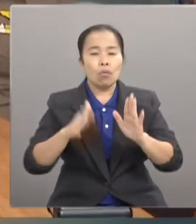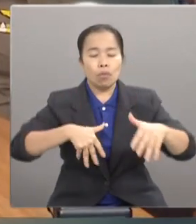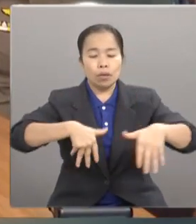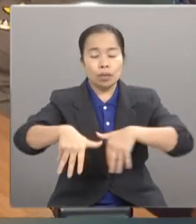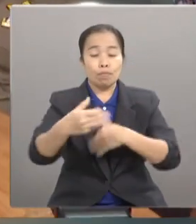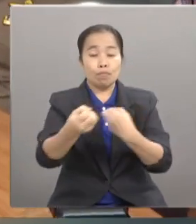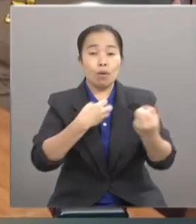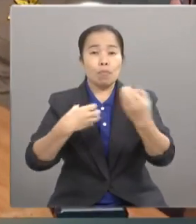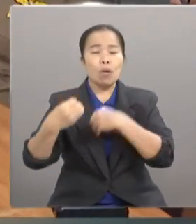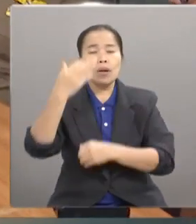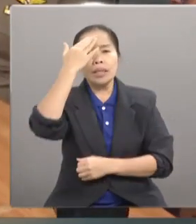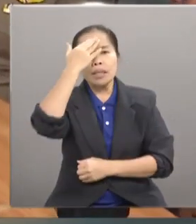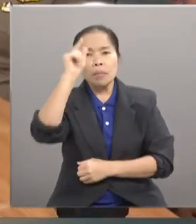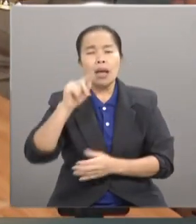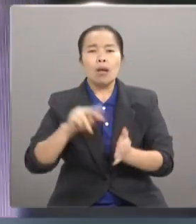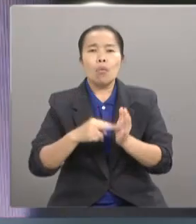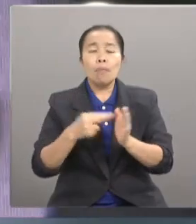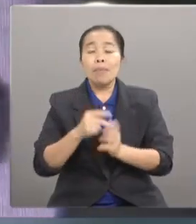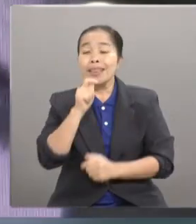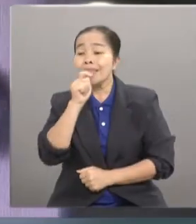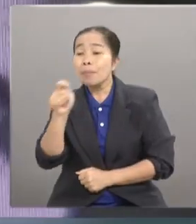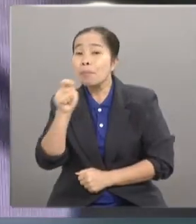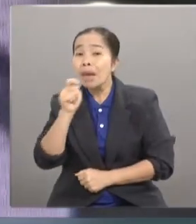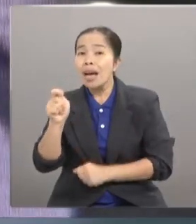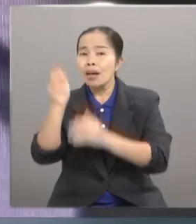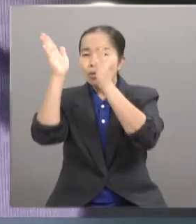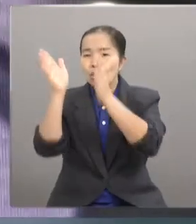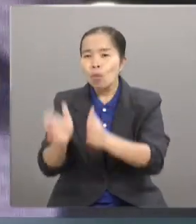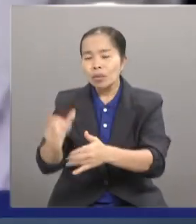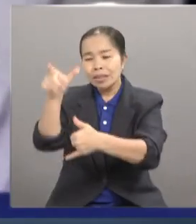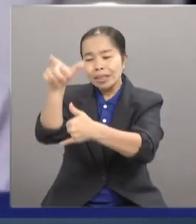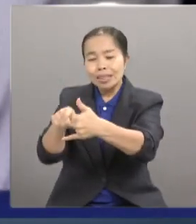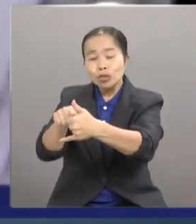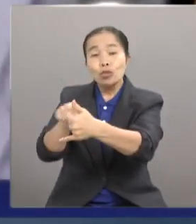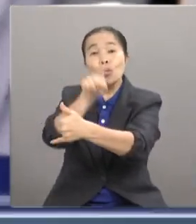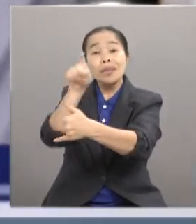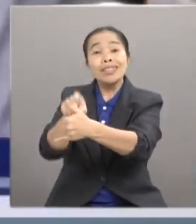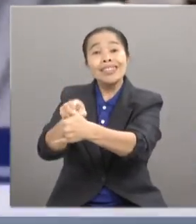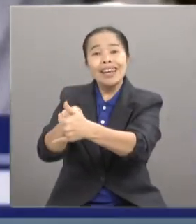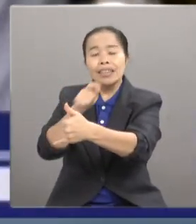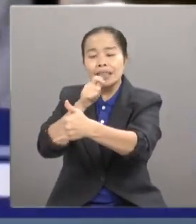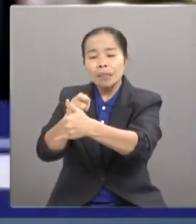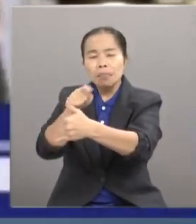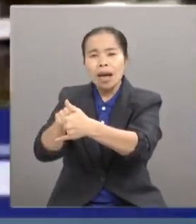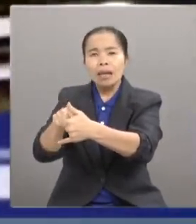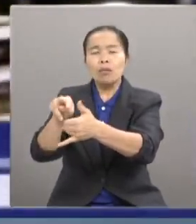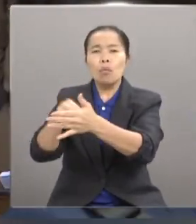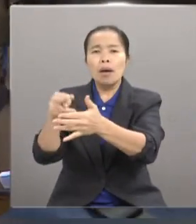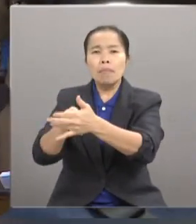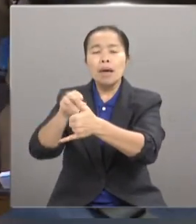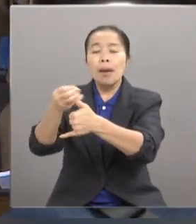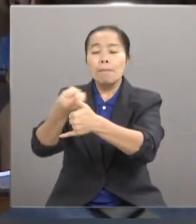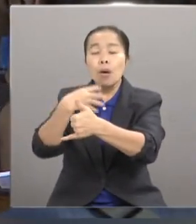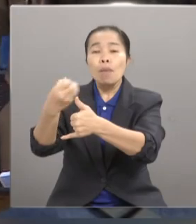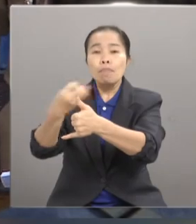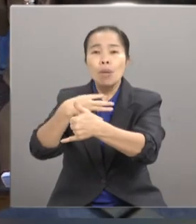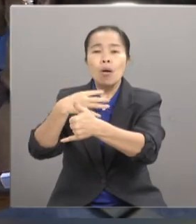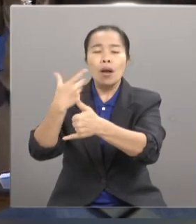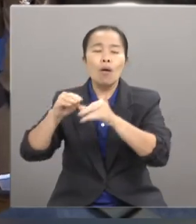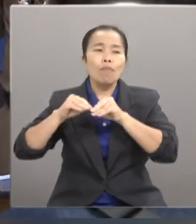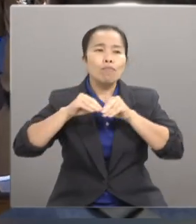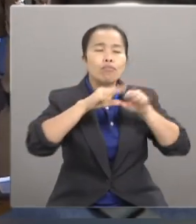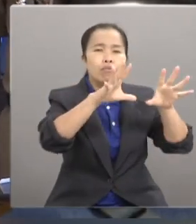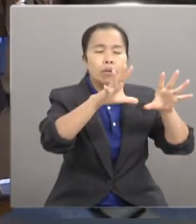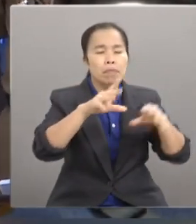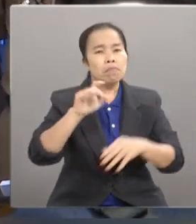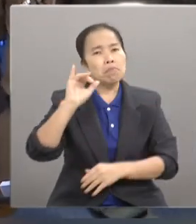าการปลอยเสยงสมภาษณของผู้ต้สงสัยในขณะนั้นมีหน้าหาที่ไม่เหะสมเพรเพผตสงสัยได้กลาวถงผดธกรม